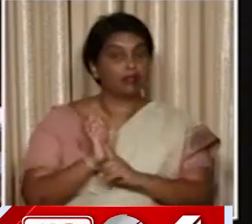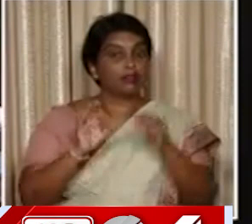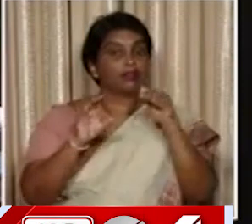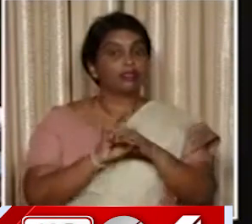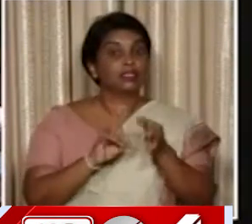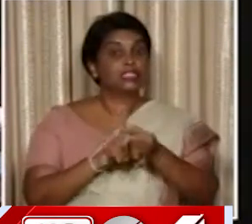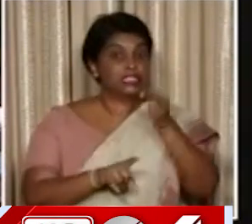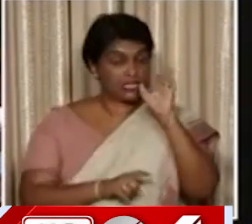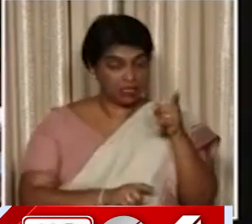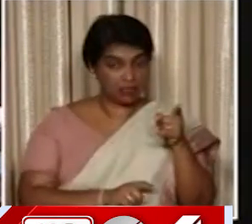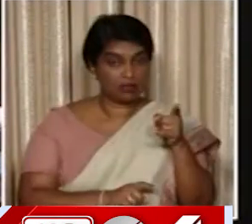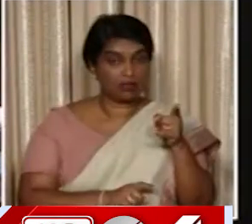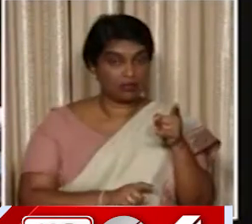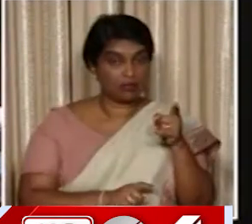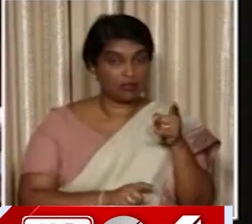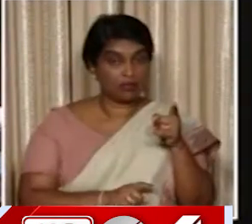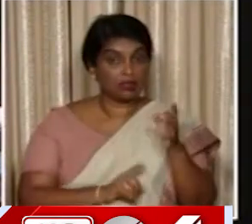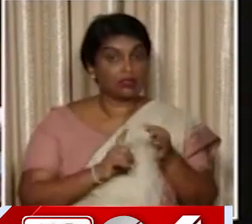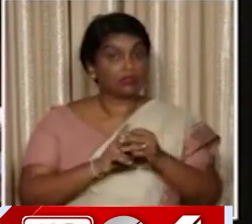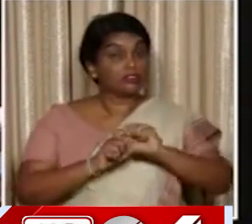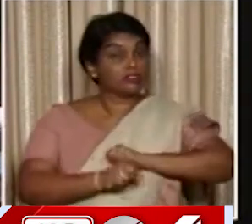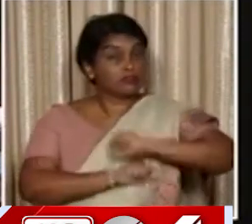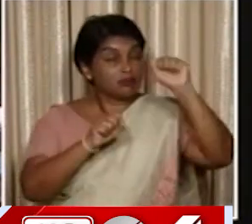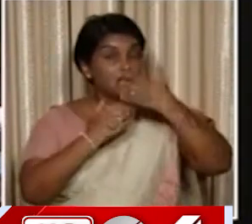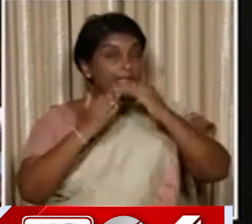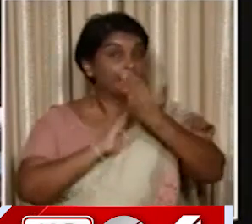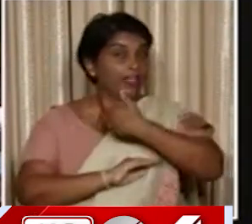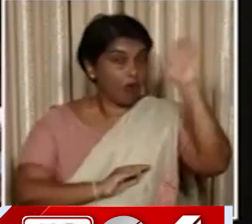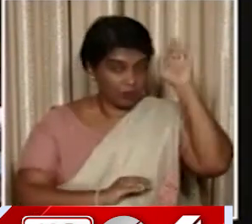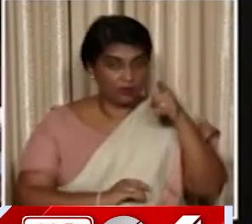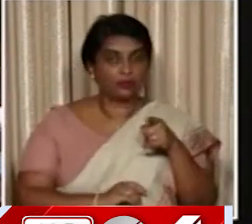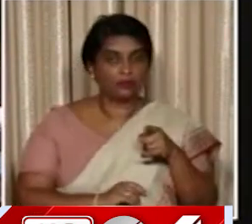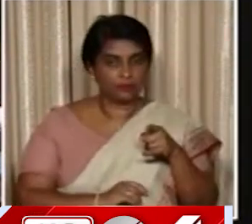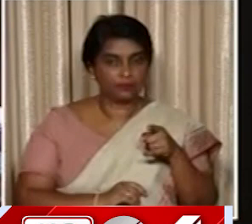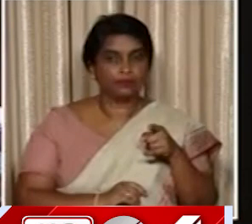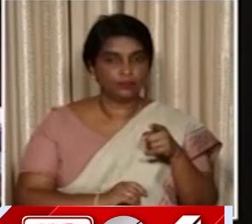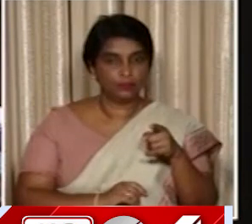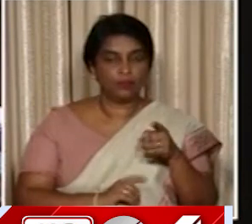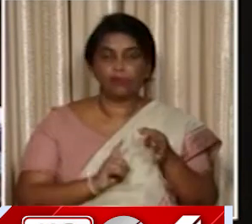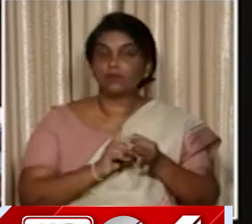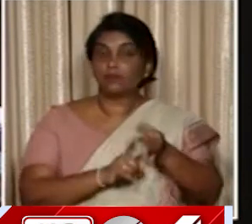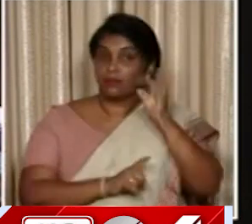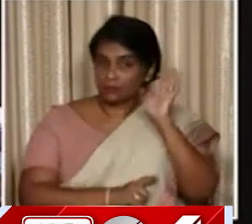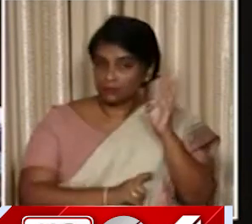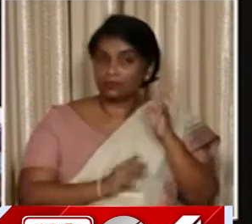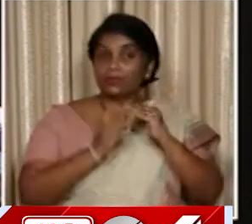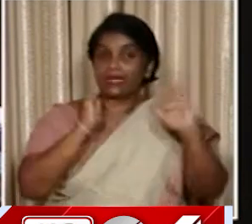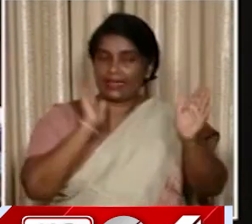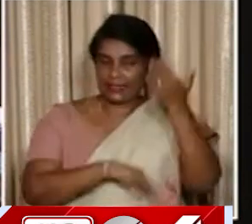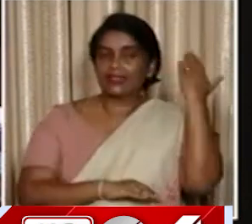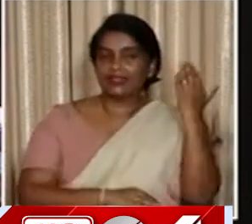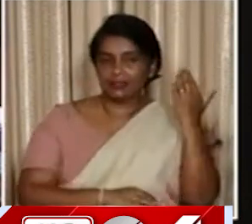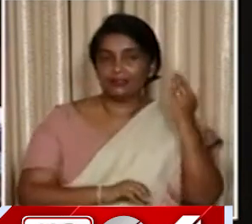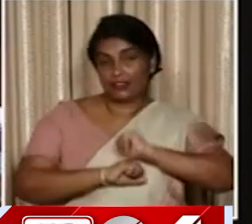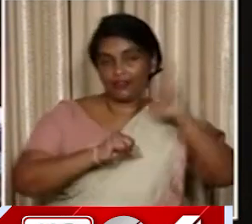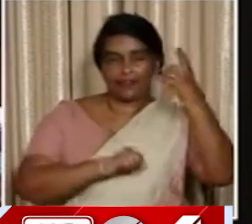jana adipati. Jana regal ejing geder ya neta siddu na. Jana adipati geder lagi ana. Aragal